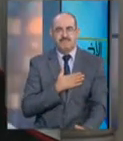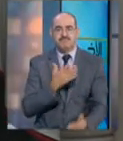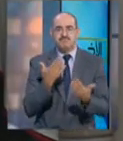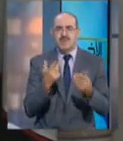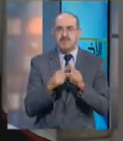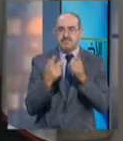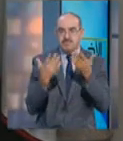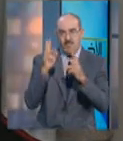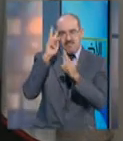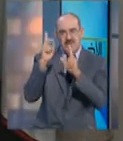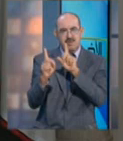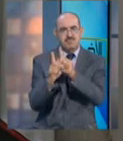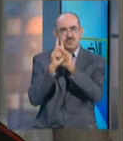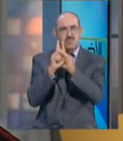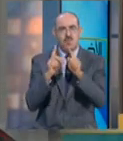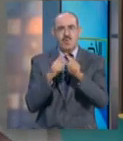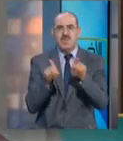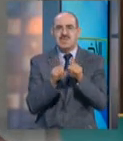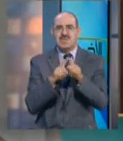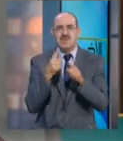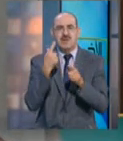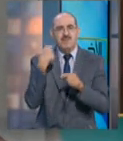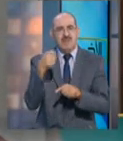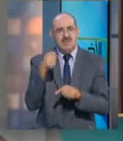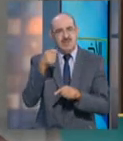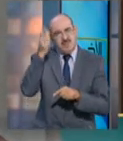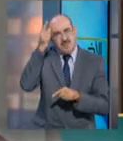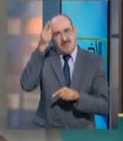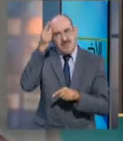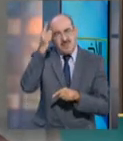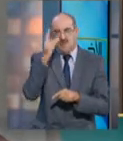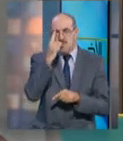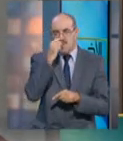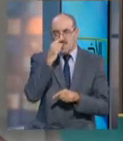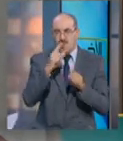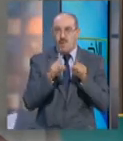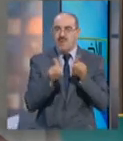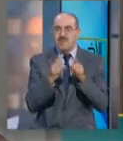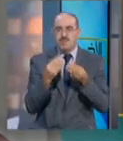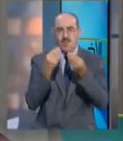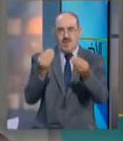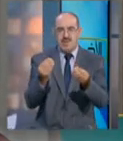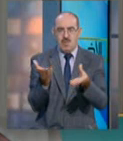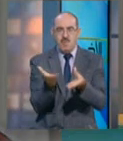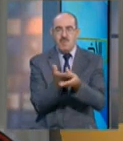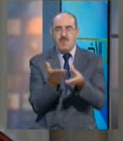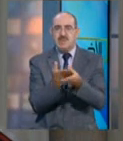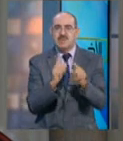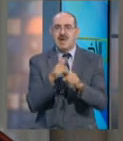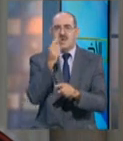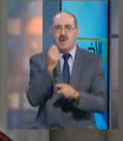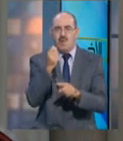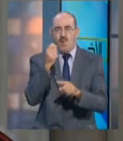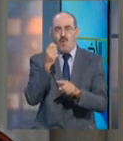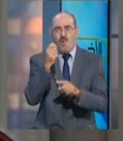تشرفت اليوم بتقديم أوراق اعتمادي لسيادة رئيس الجمهورية الجزائرية الديمقراطية الشعبية.